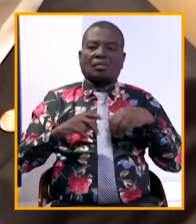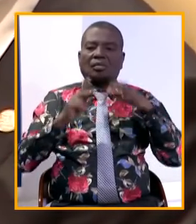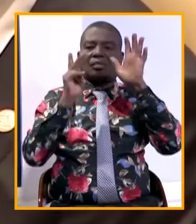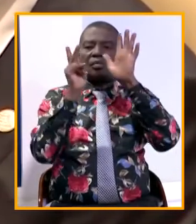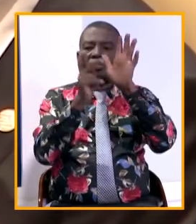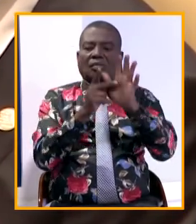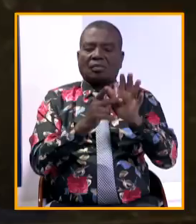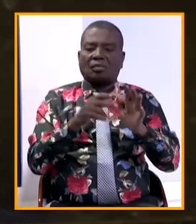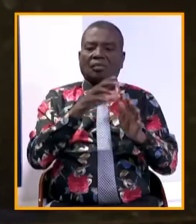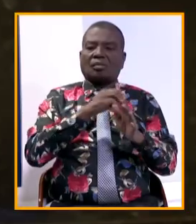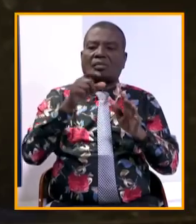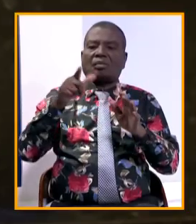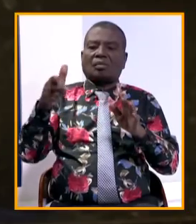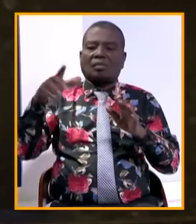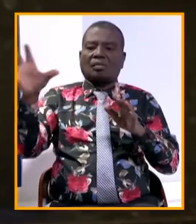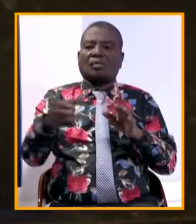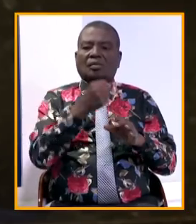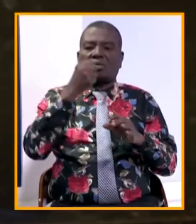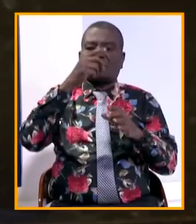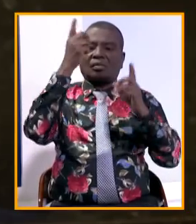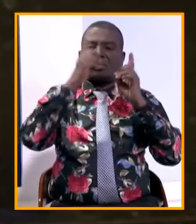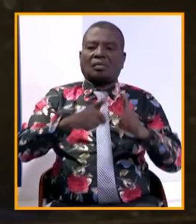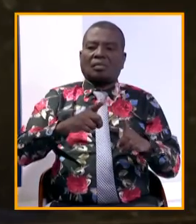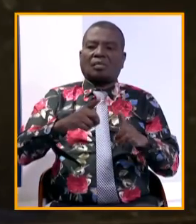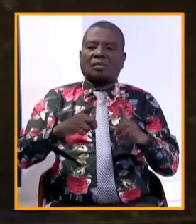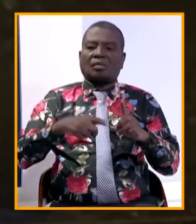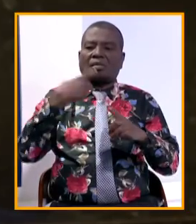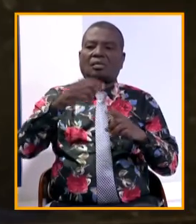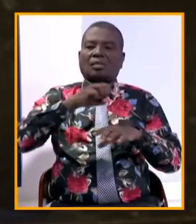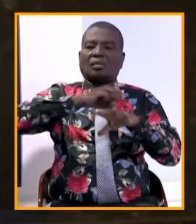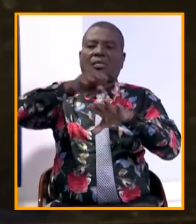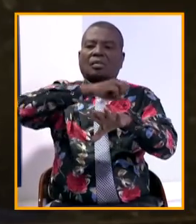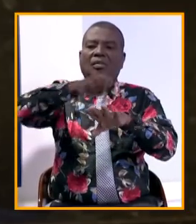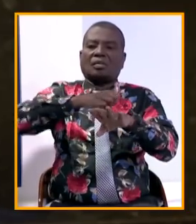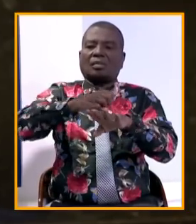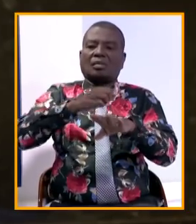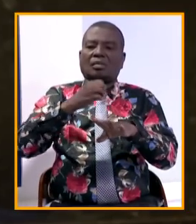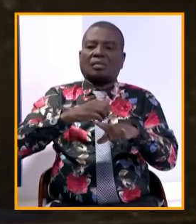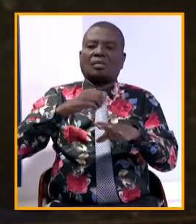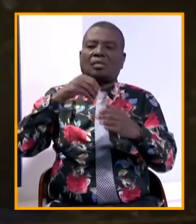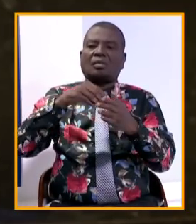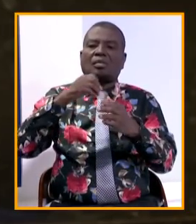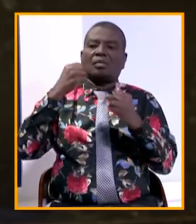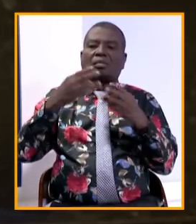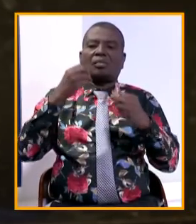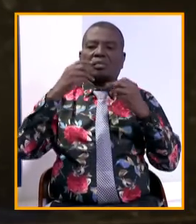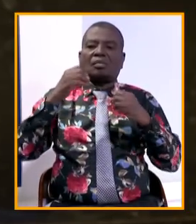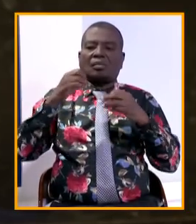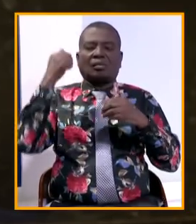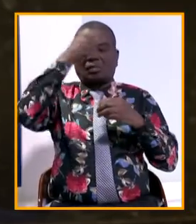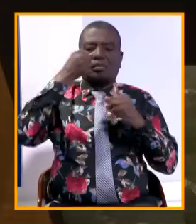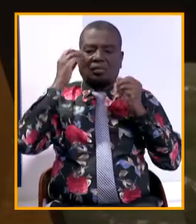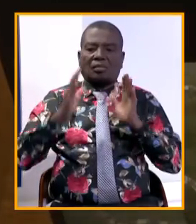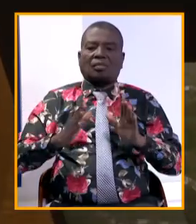représenter là où se prennent les décisions qui engagent 1,4 milliard